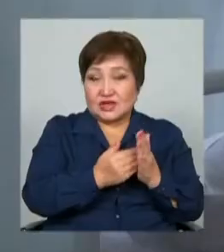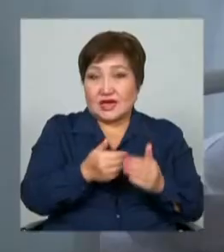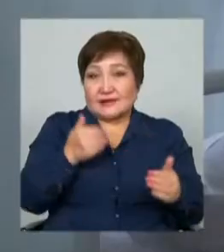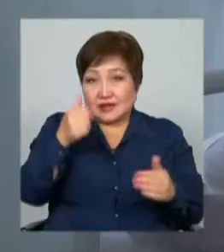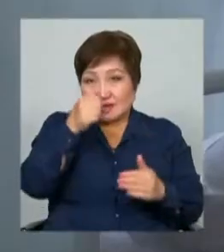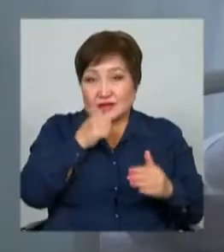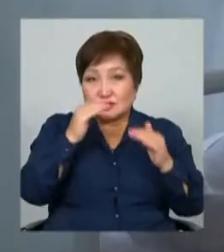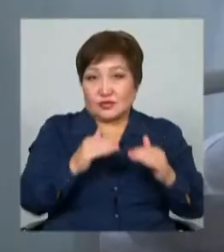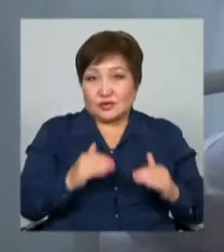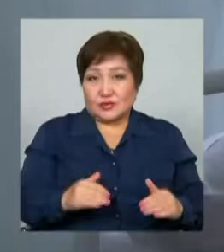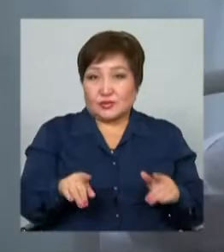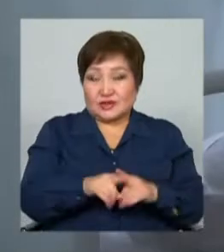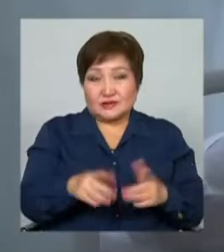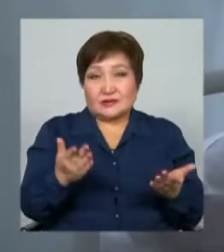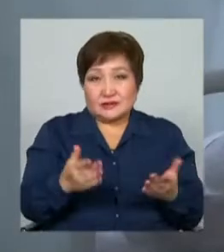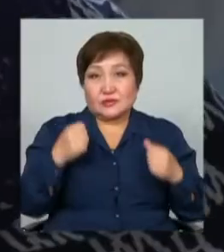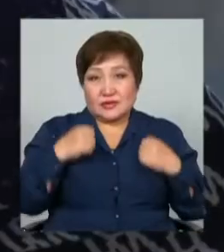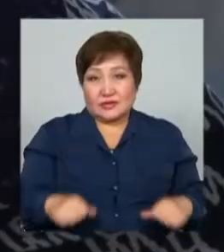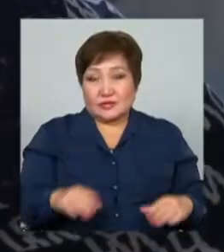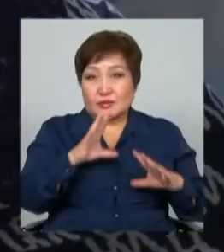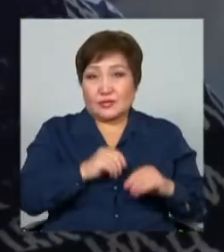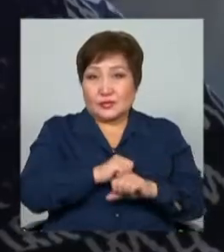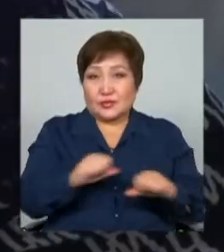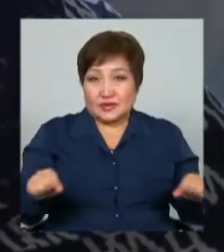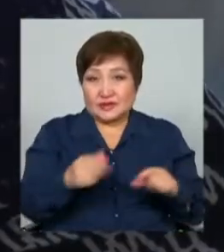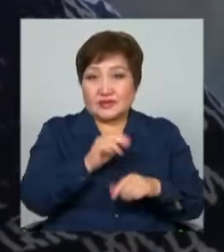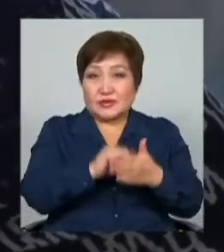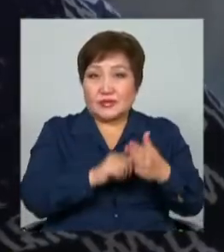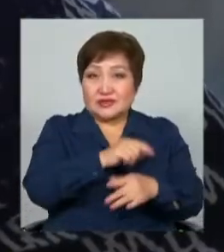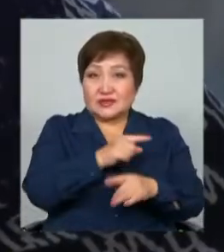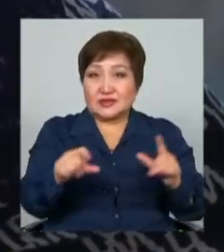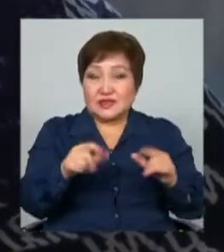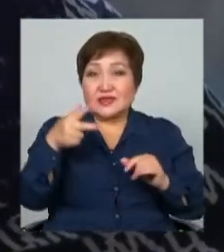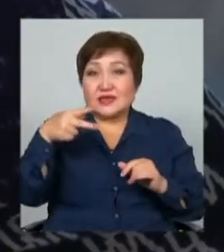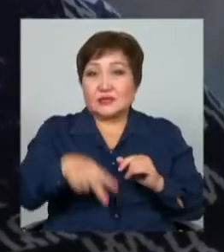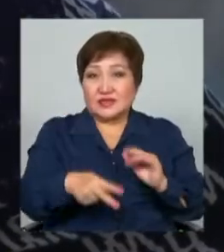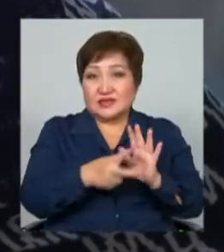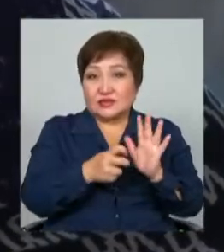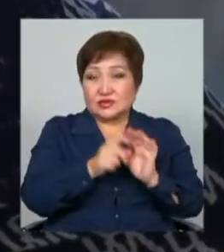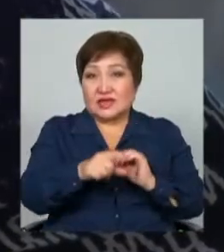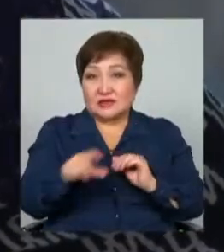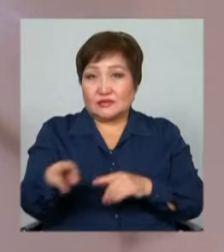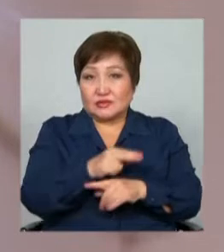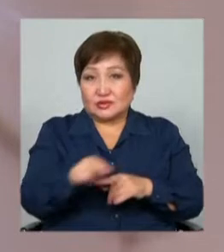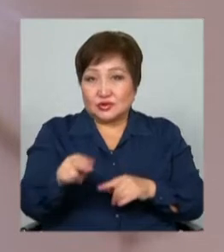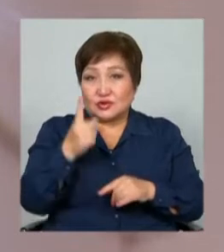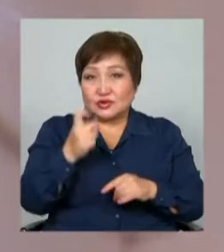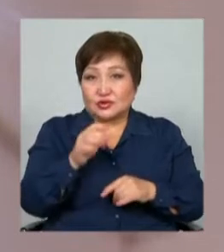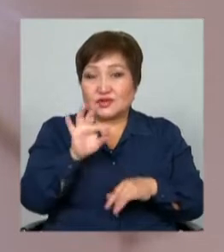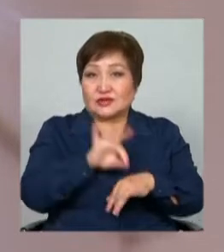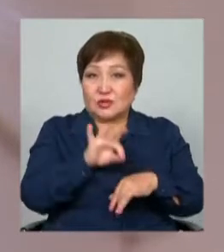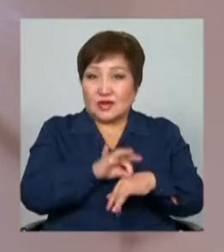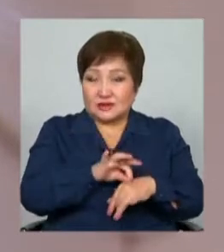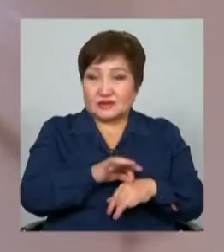төмендегенімен босаңсуға болмайды. Себебі стационарларда 2108 адам ем алып жатса, 100 науқас хәл үстінде жатыр. Қала